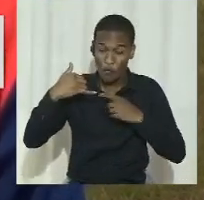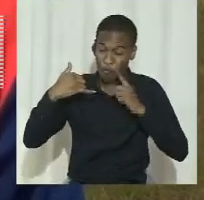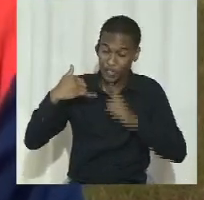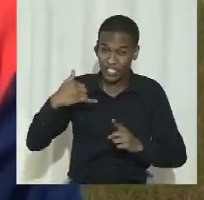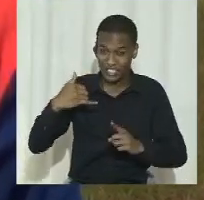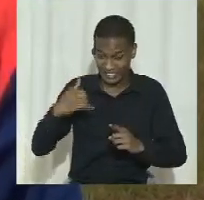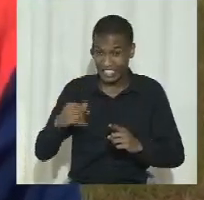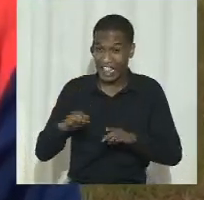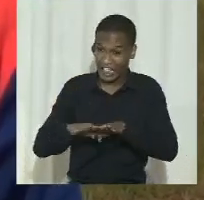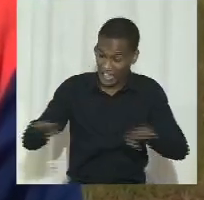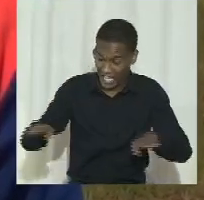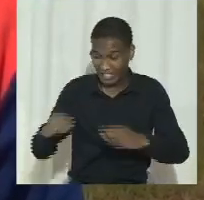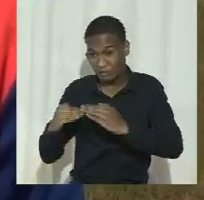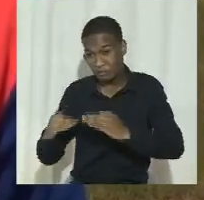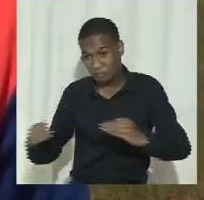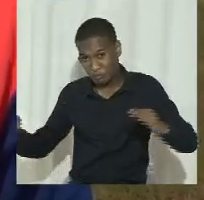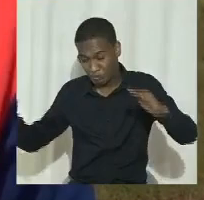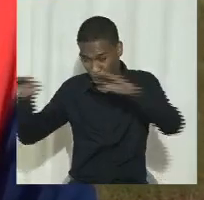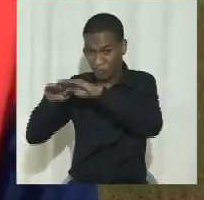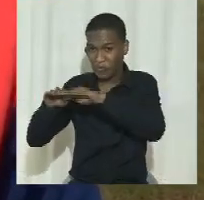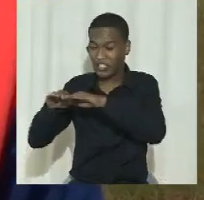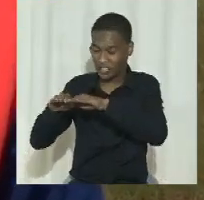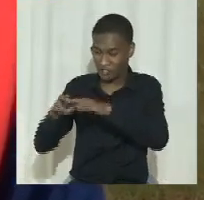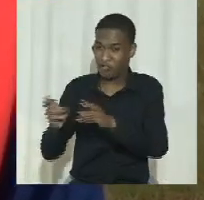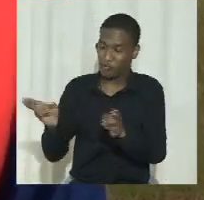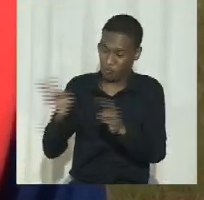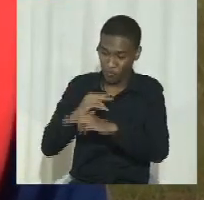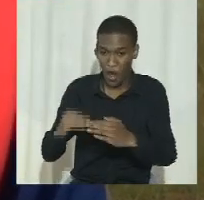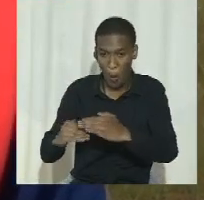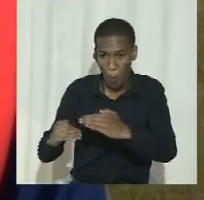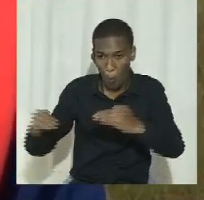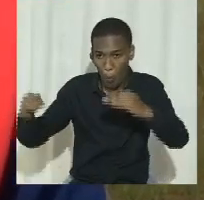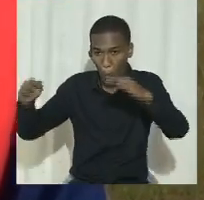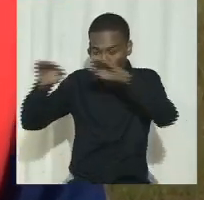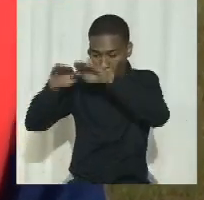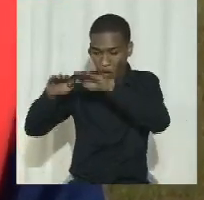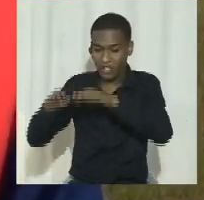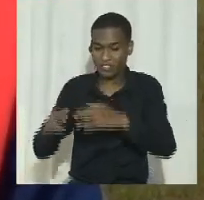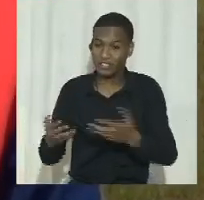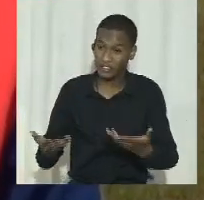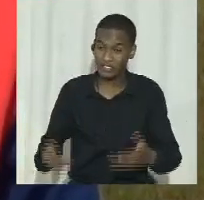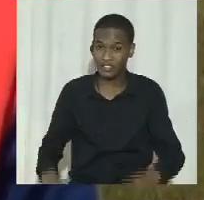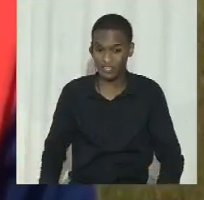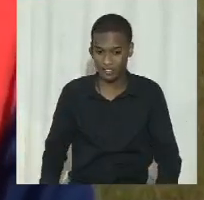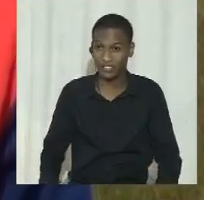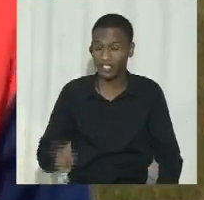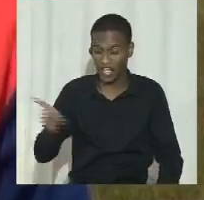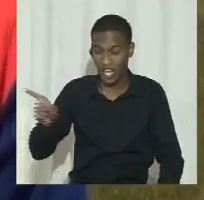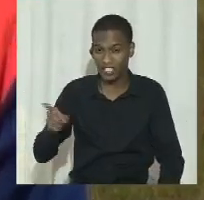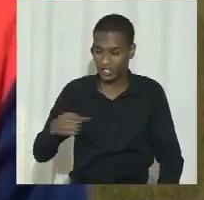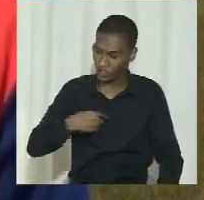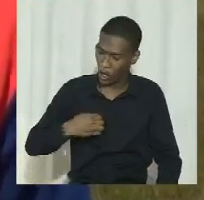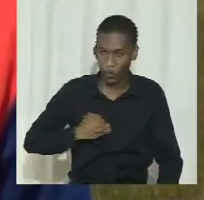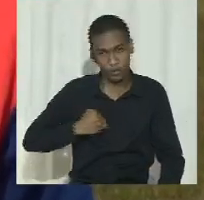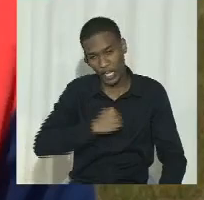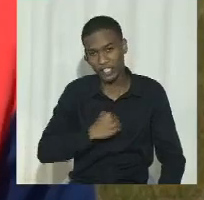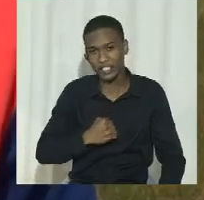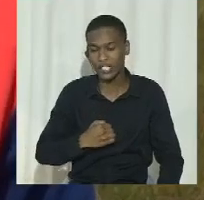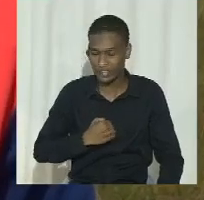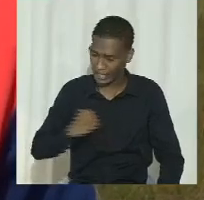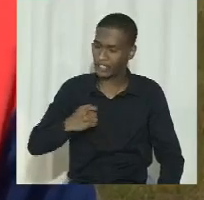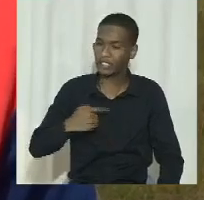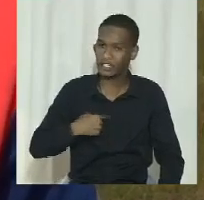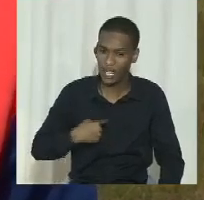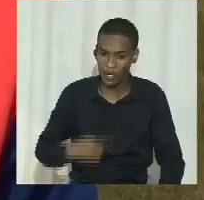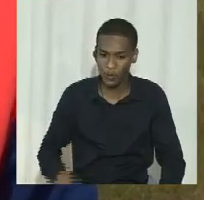amera le tany eo amin'ny hoe Tsimabe Omby 2 aty amin'ny komina ambanivohitra Ambohimandry. Dia taitra ny tena dia niantso ny tompony